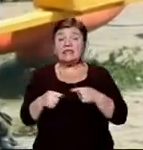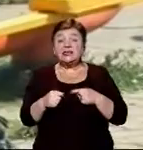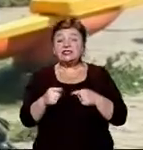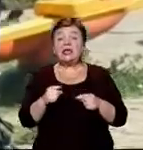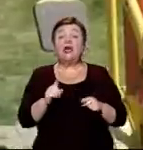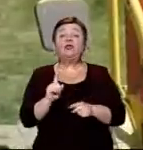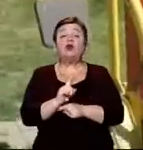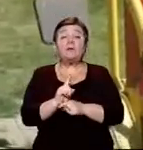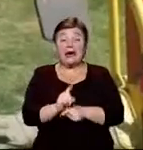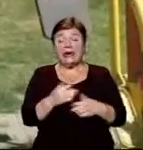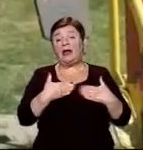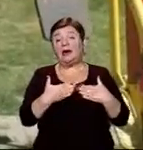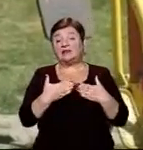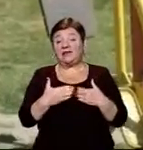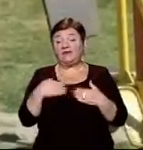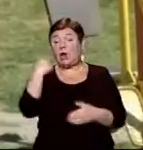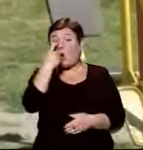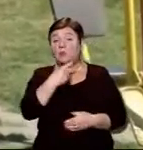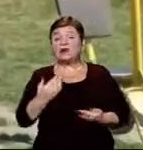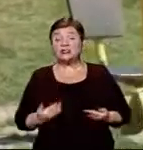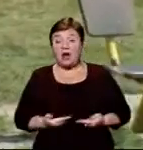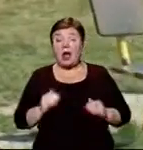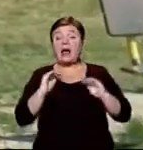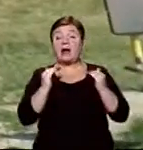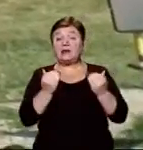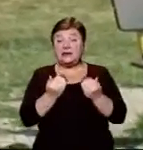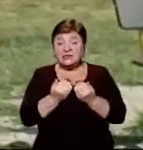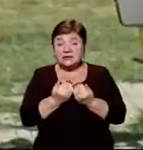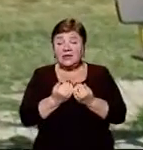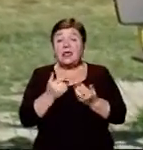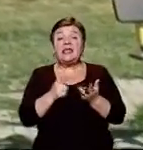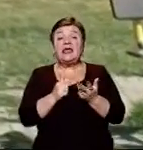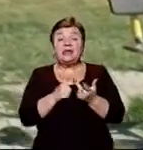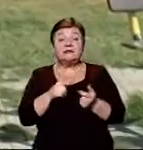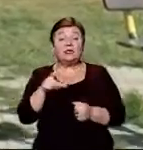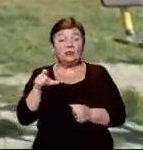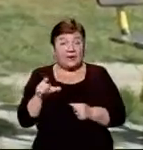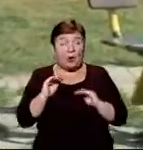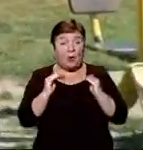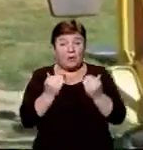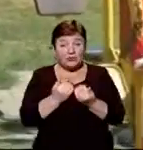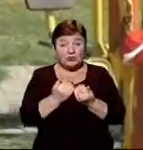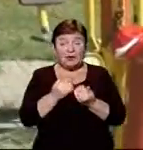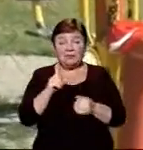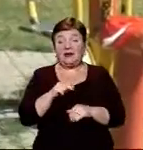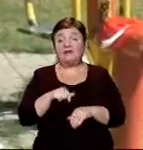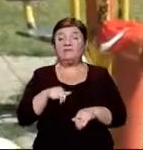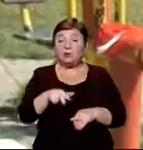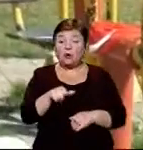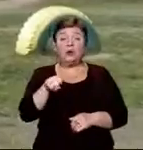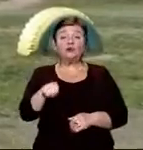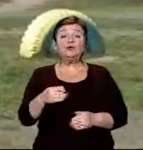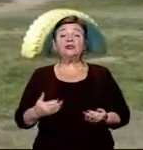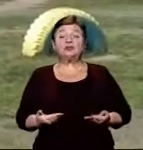нормальний, активний образ житті. Да, карантин обмежує кількість людей. І ми не ходимо в общественні міста. Ми тут